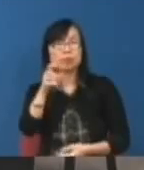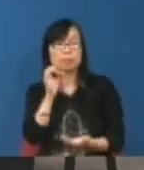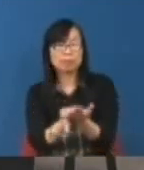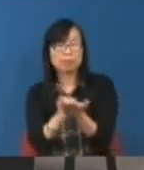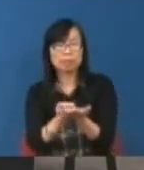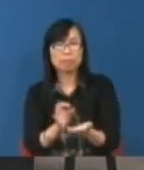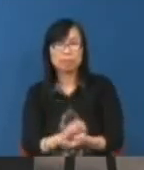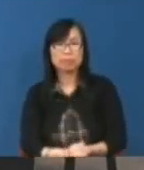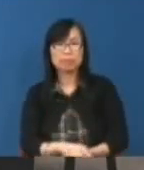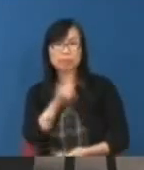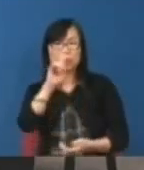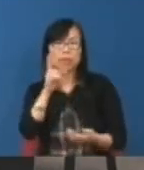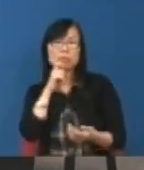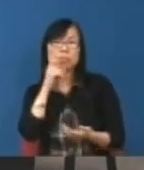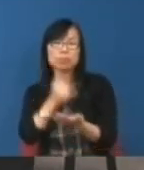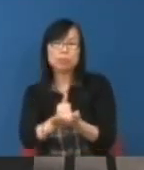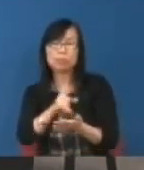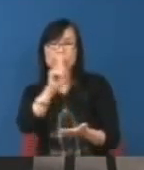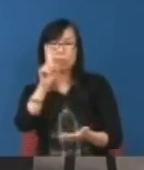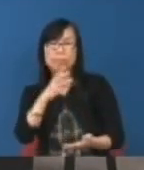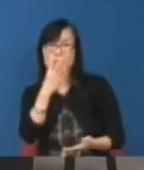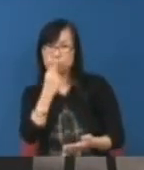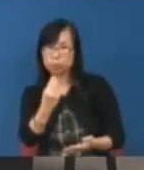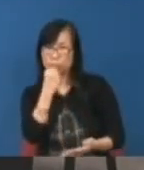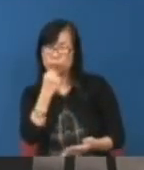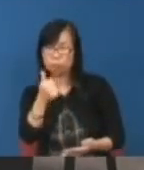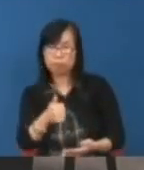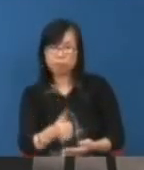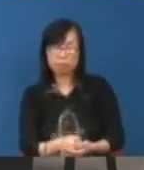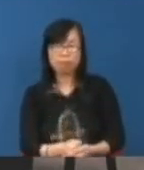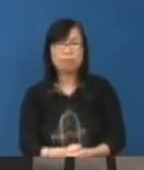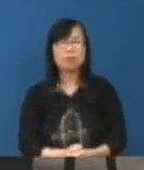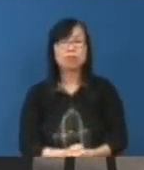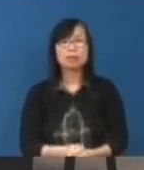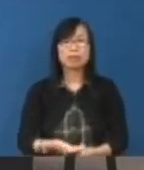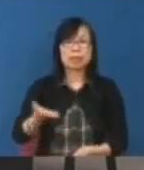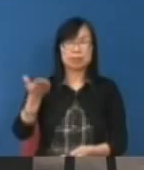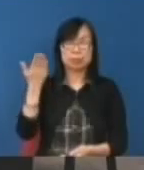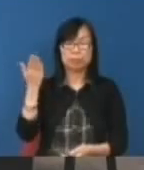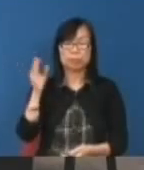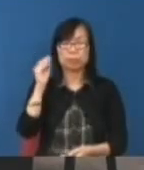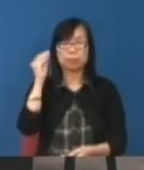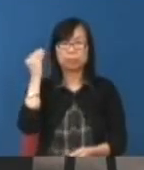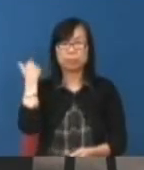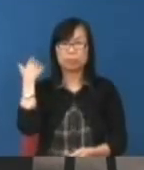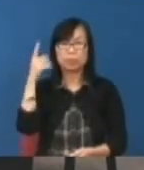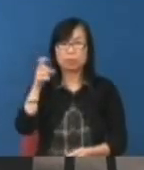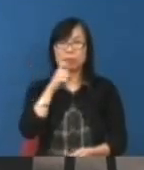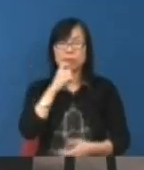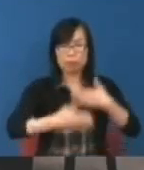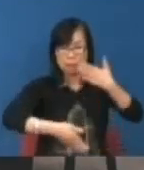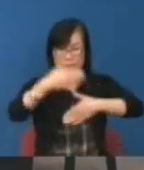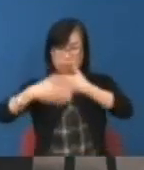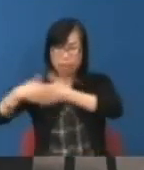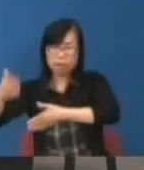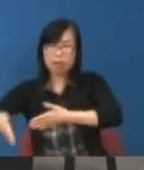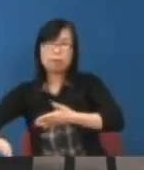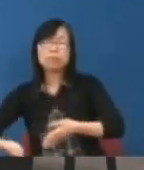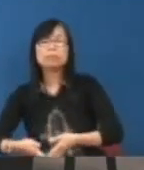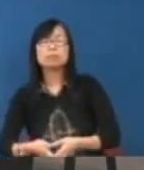誰會在那裡得益，都要知道的，而那裡已經很多有很多樓商已經建了樓了，是不